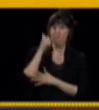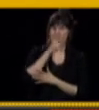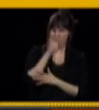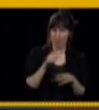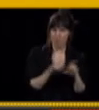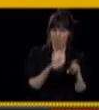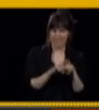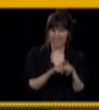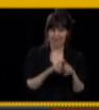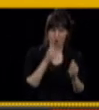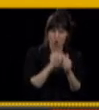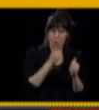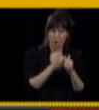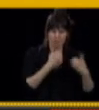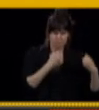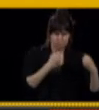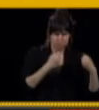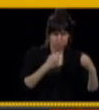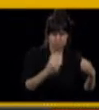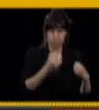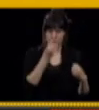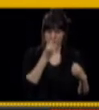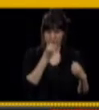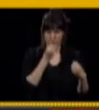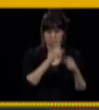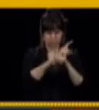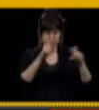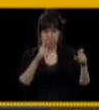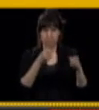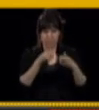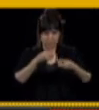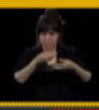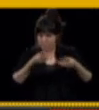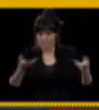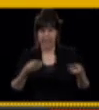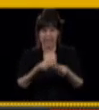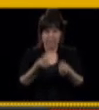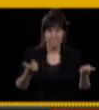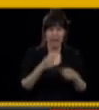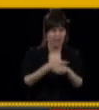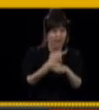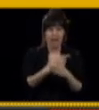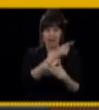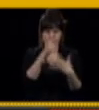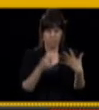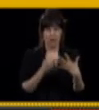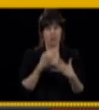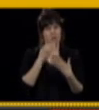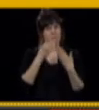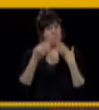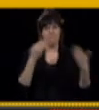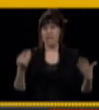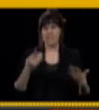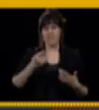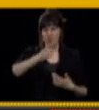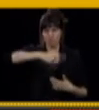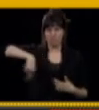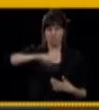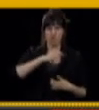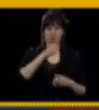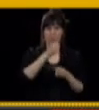nourriture transportent les biens essentiels merci vous travailler dans des conditions qui sont dit